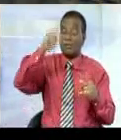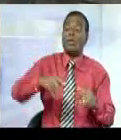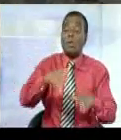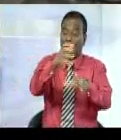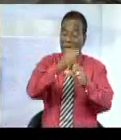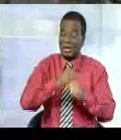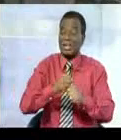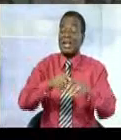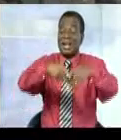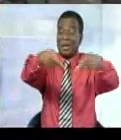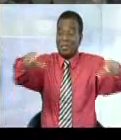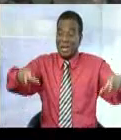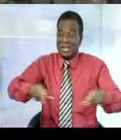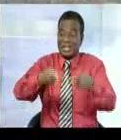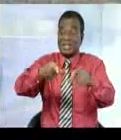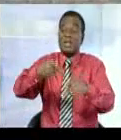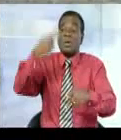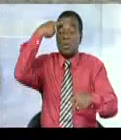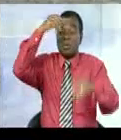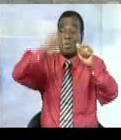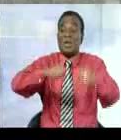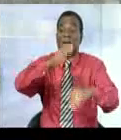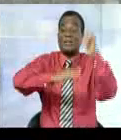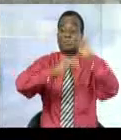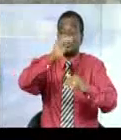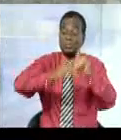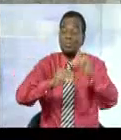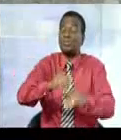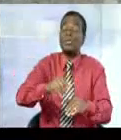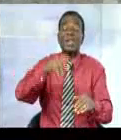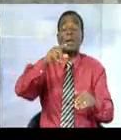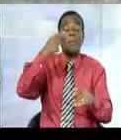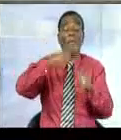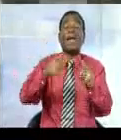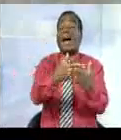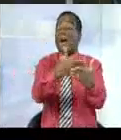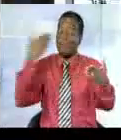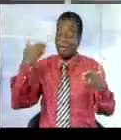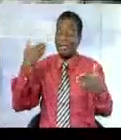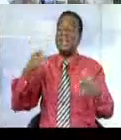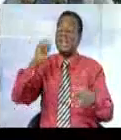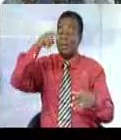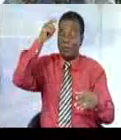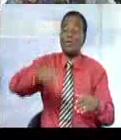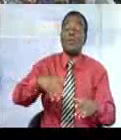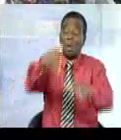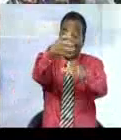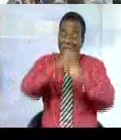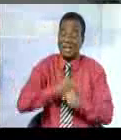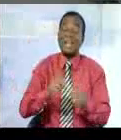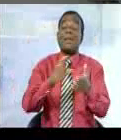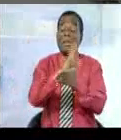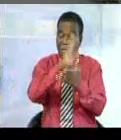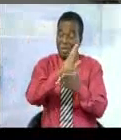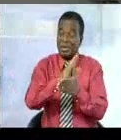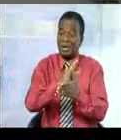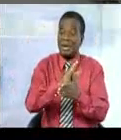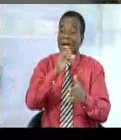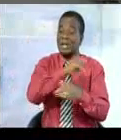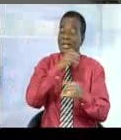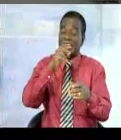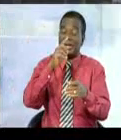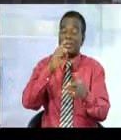foncière. C'étaient les documents à acquérir successivement pour être propriétaire de terrains urbains. Ces